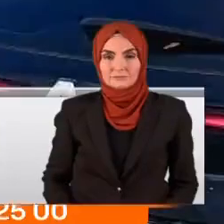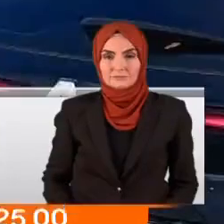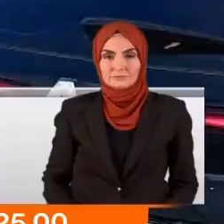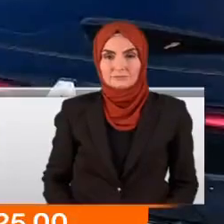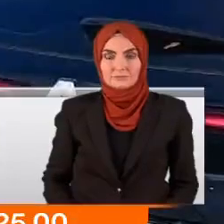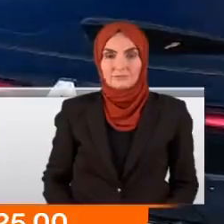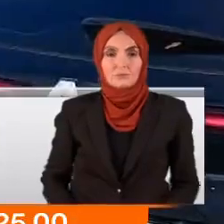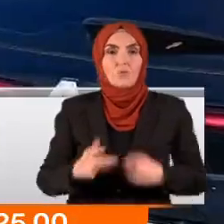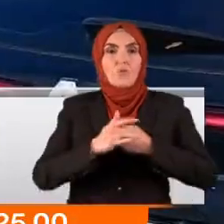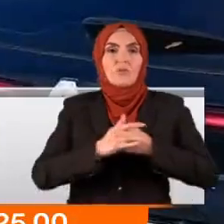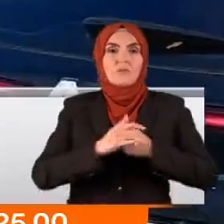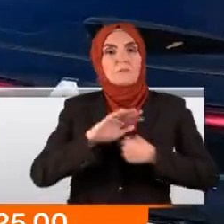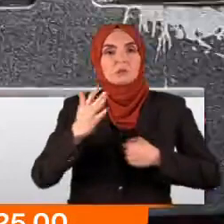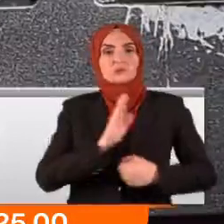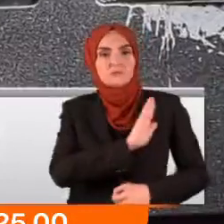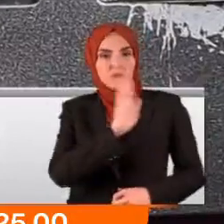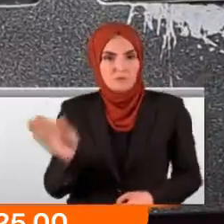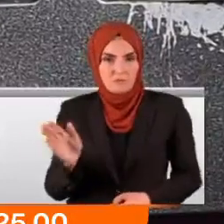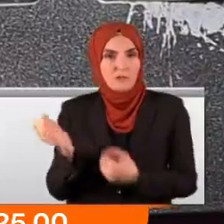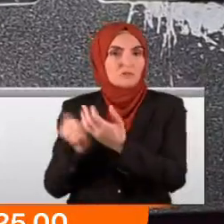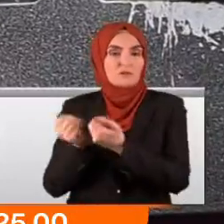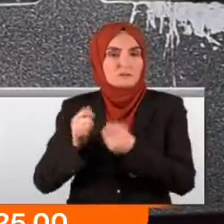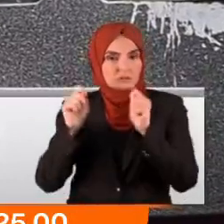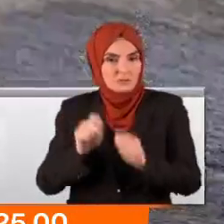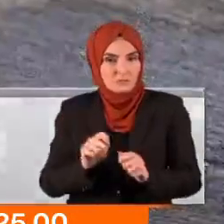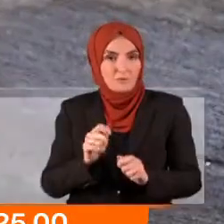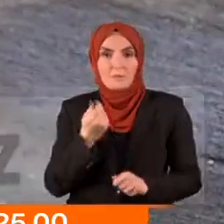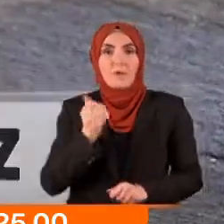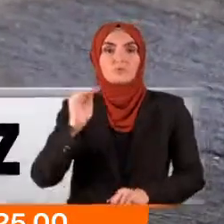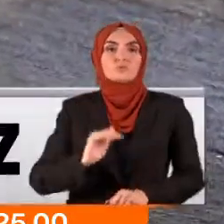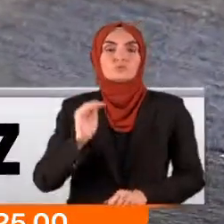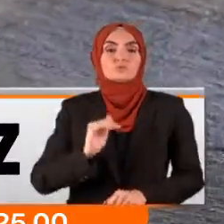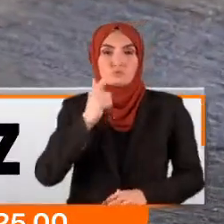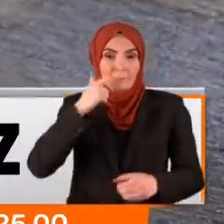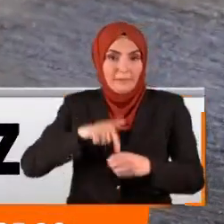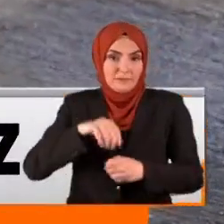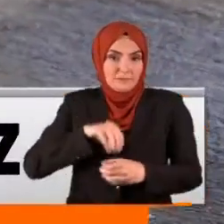Ülke değiştiriyorlar, alışveriş yapıyorlar, hem de ucuz akaryakıt için.